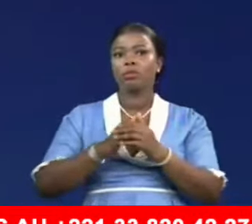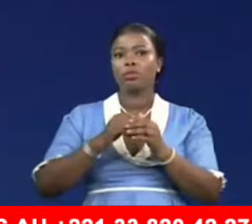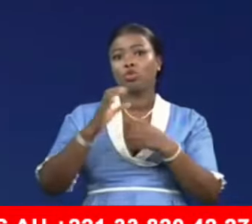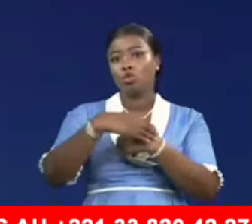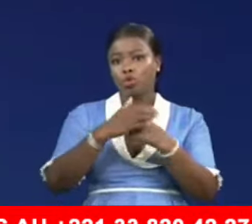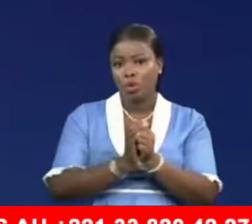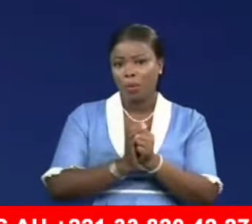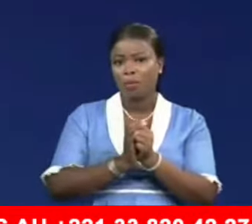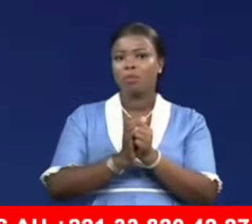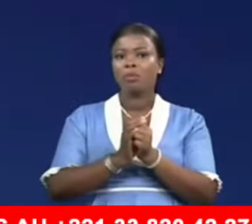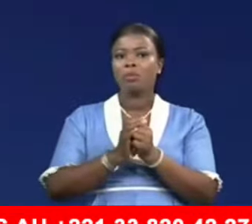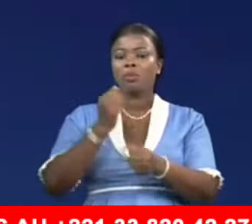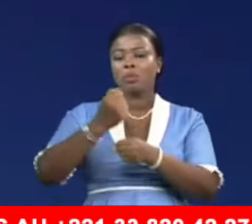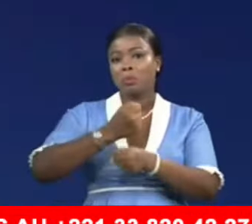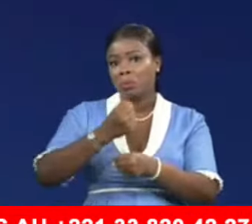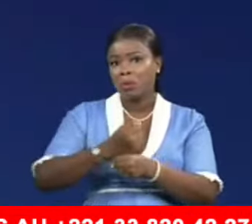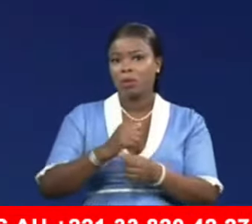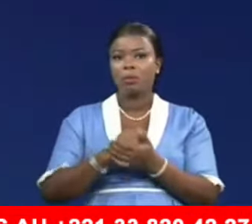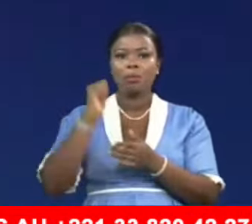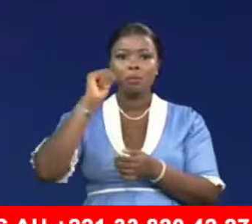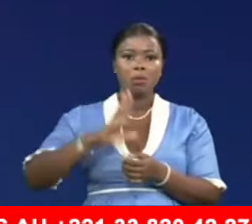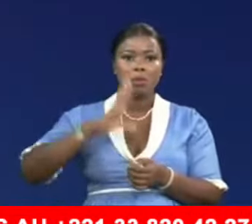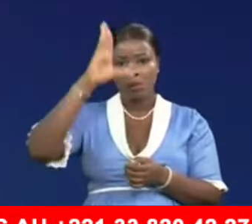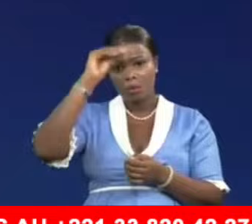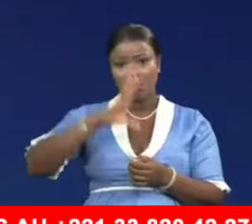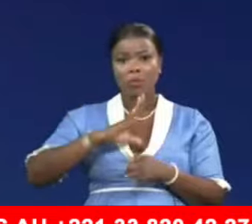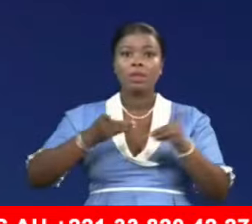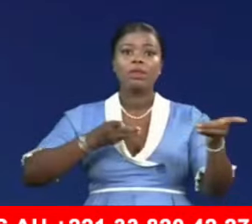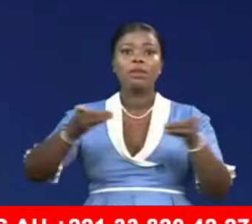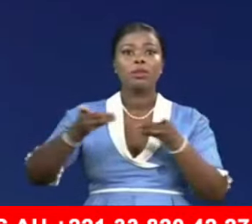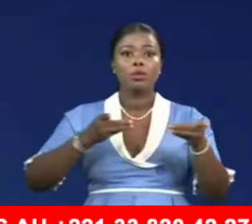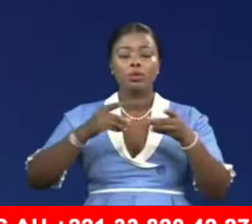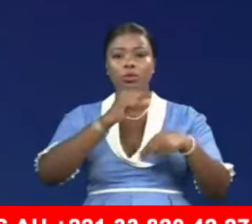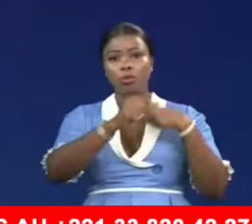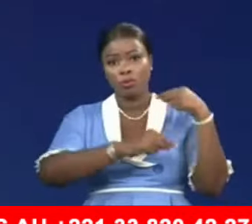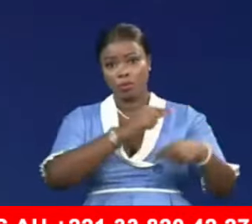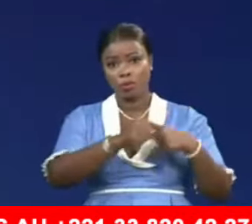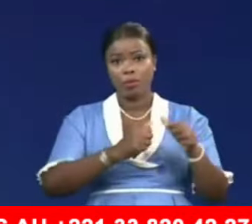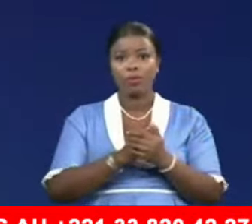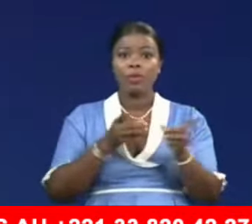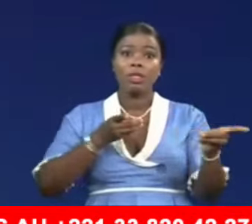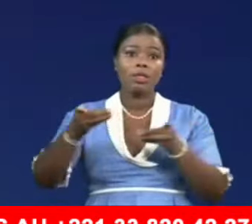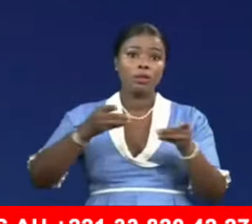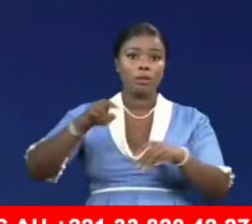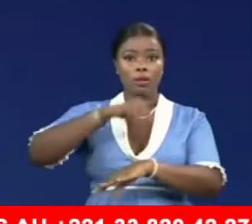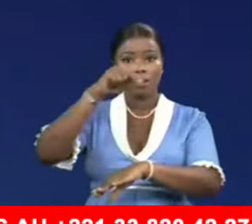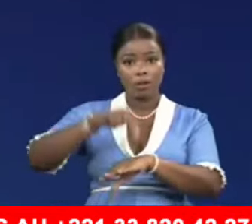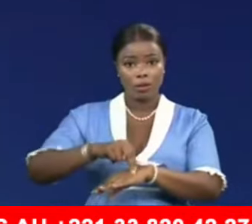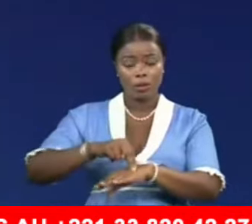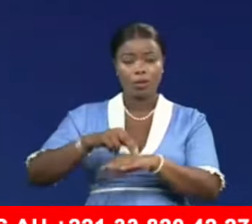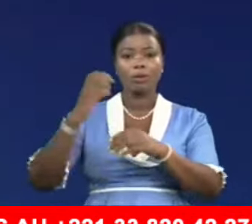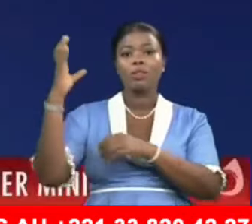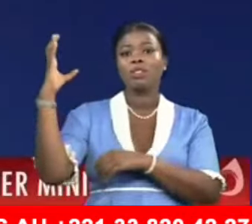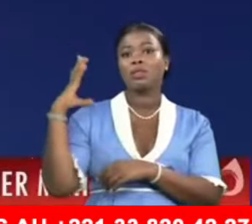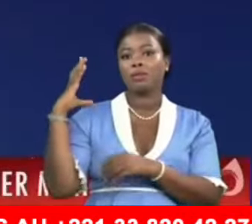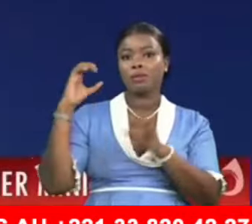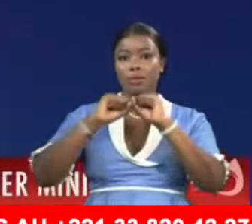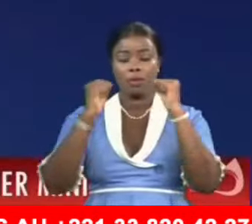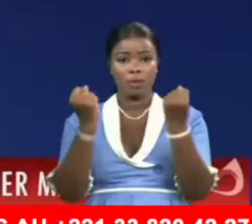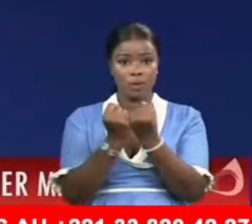métiers Mesdames et Messieurs les directeurs généraux directeurs nationaux et chefs de